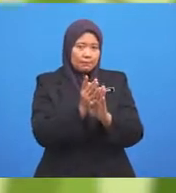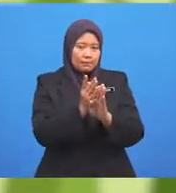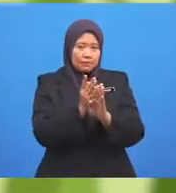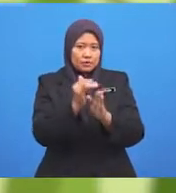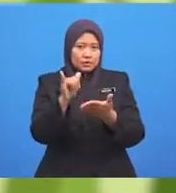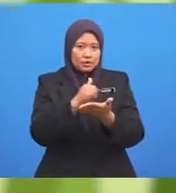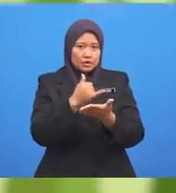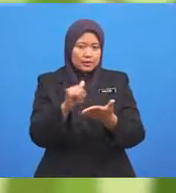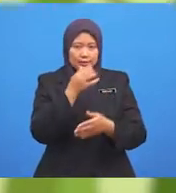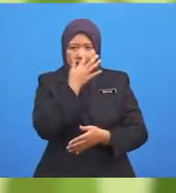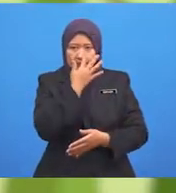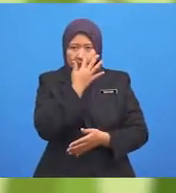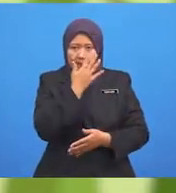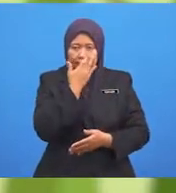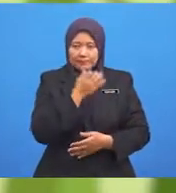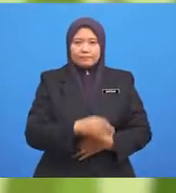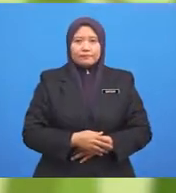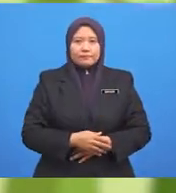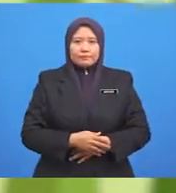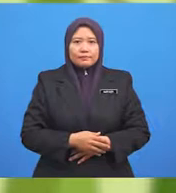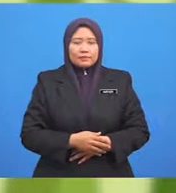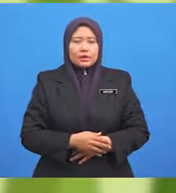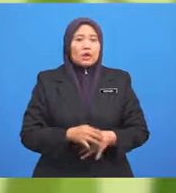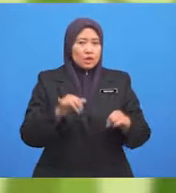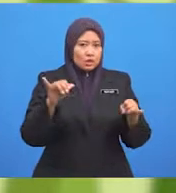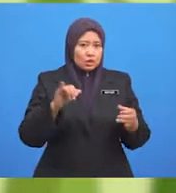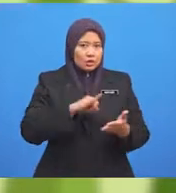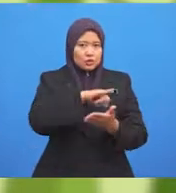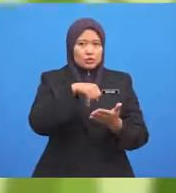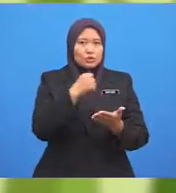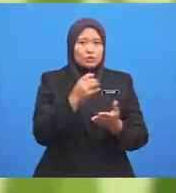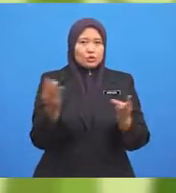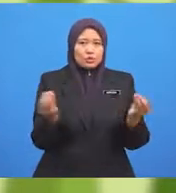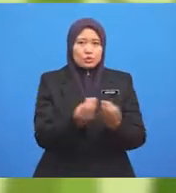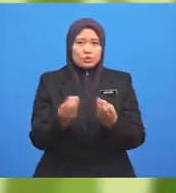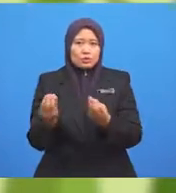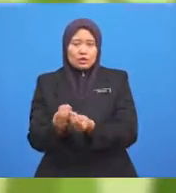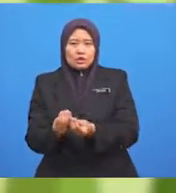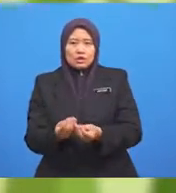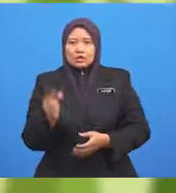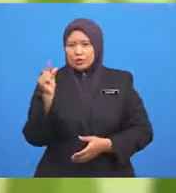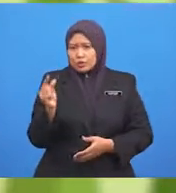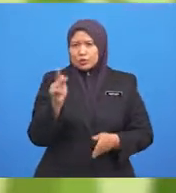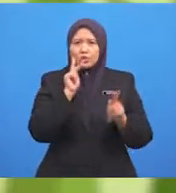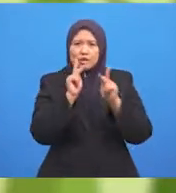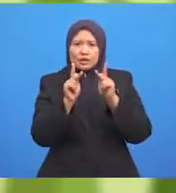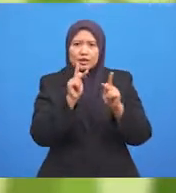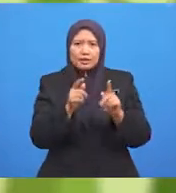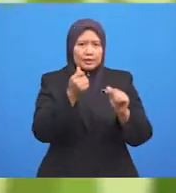dikarang. Kedua, jumlah suku kata pada tiap-tiap baris ialah